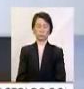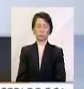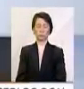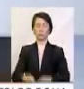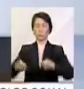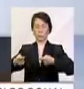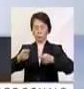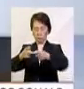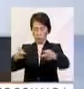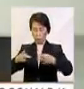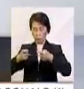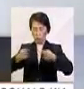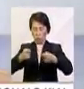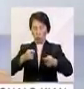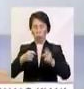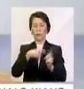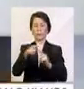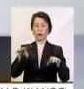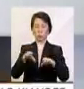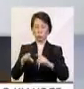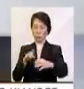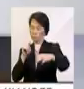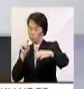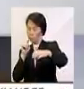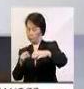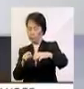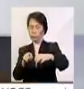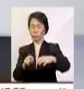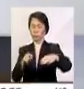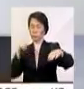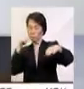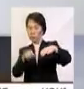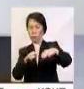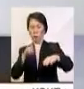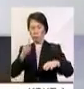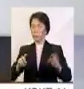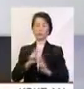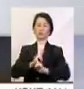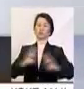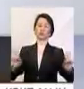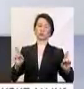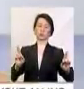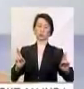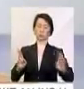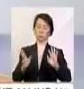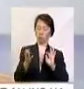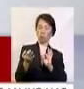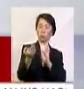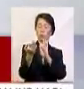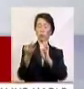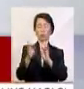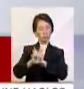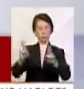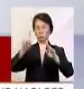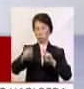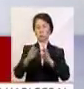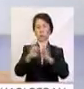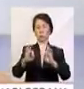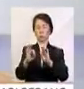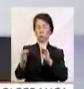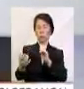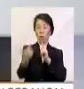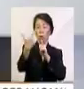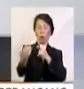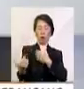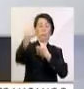Counter control ni di mana apabila kita melakukan serangan, kita kena bersedia untuk berhadapan dengan pihak lawan yang